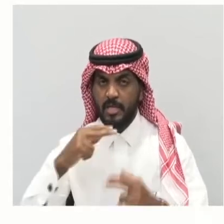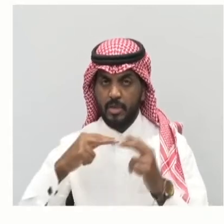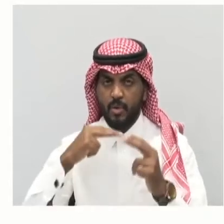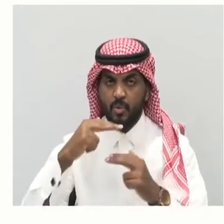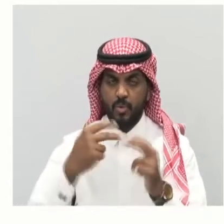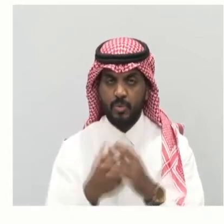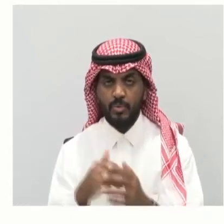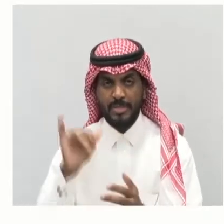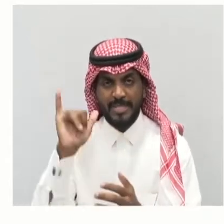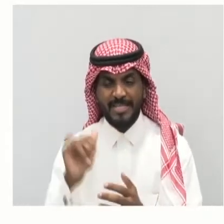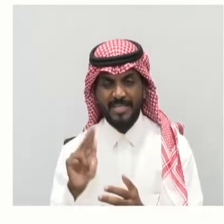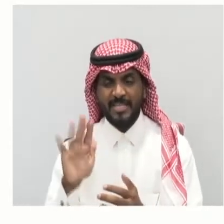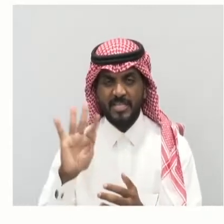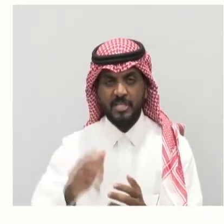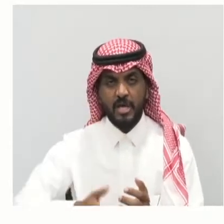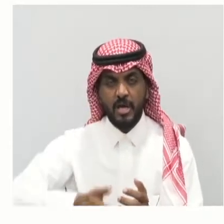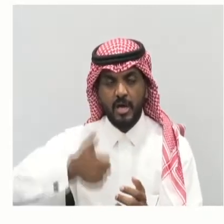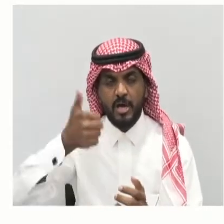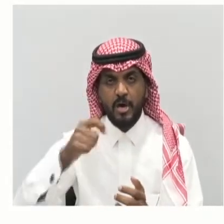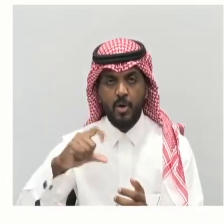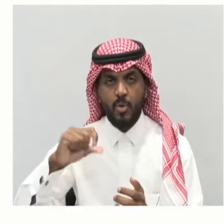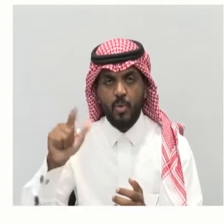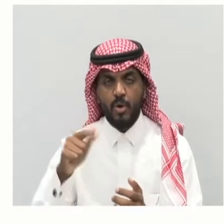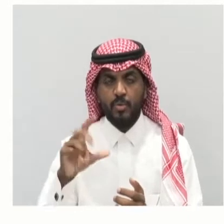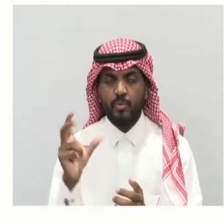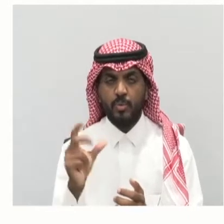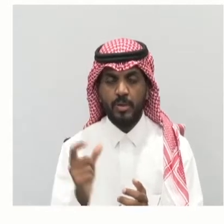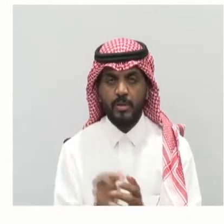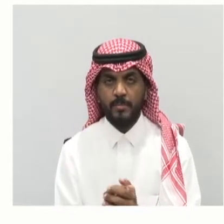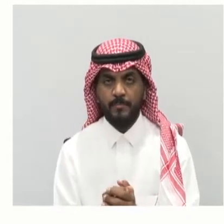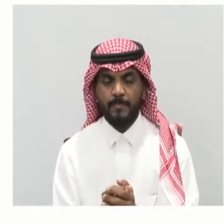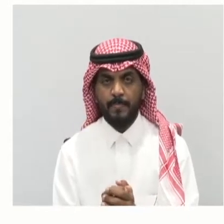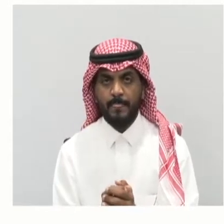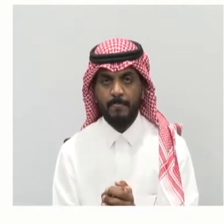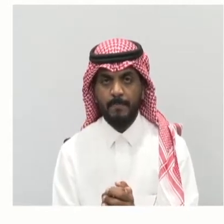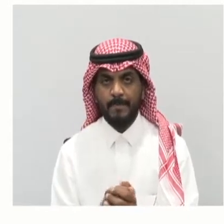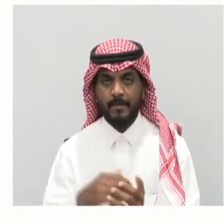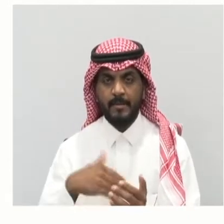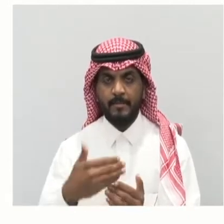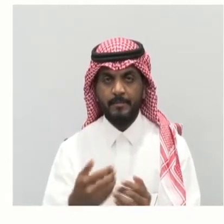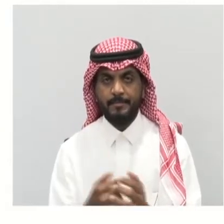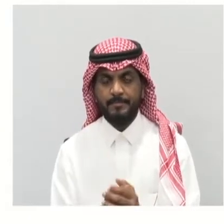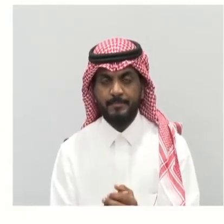يتشاورون، أحسنتم أحسنتم يا رائعين. إذن